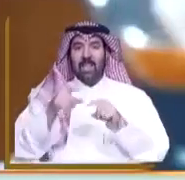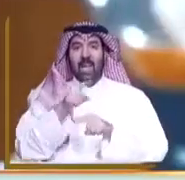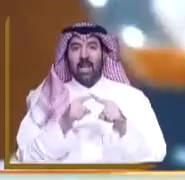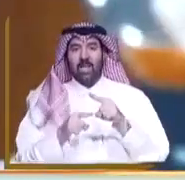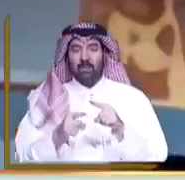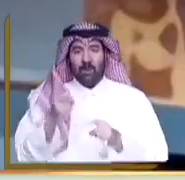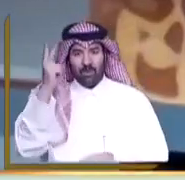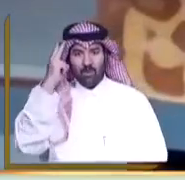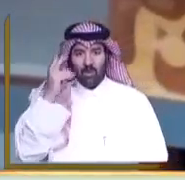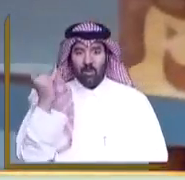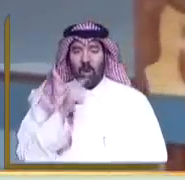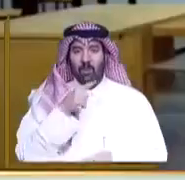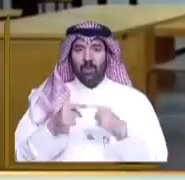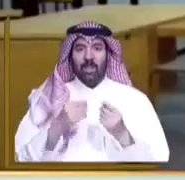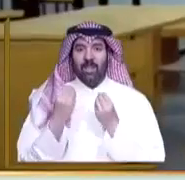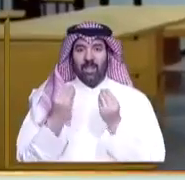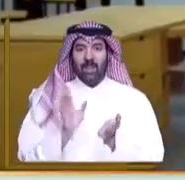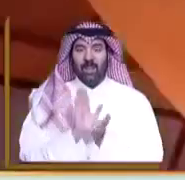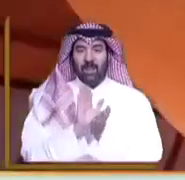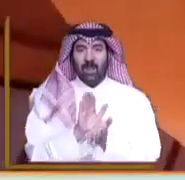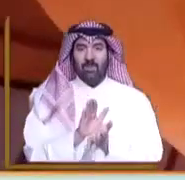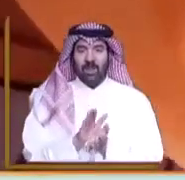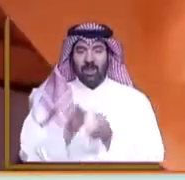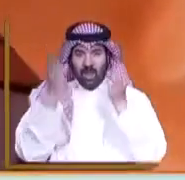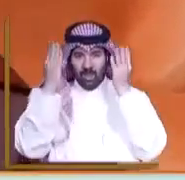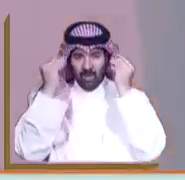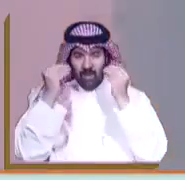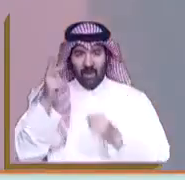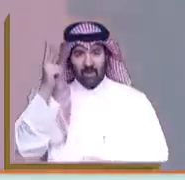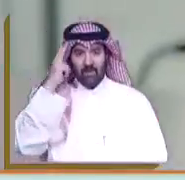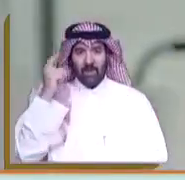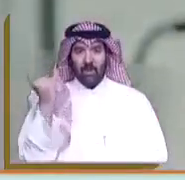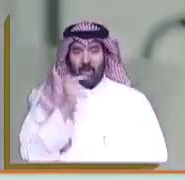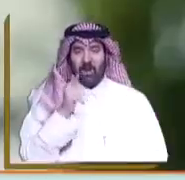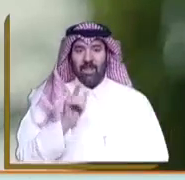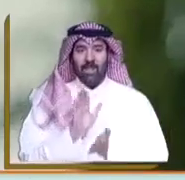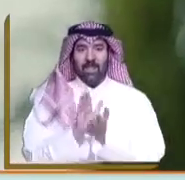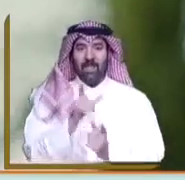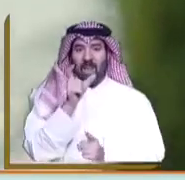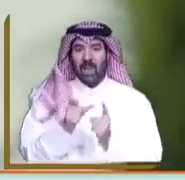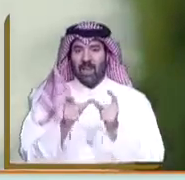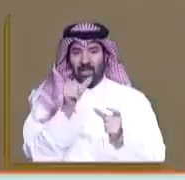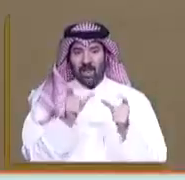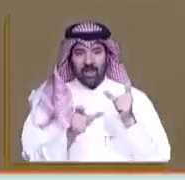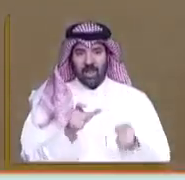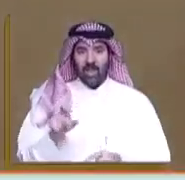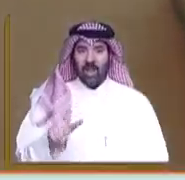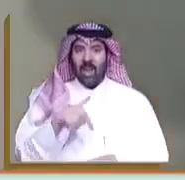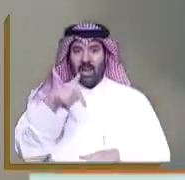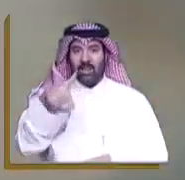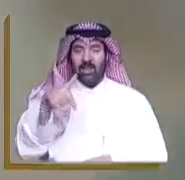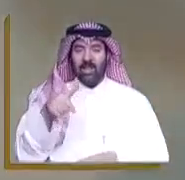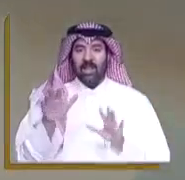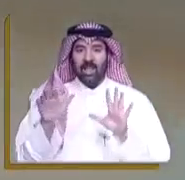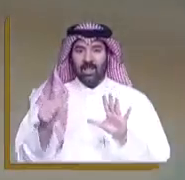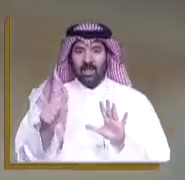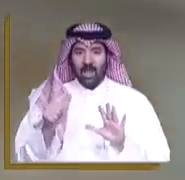وستكرم الوزارة خلال الحفل الفائزين بالجوائز الثقافية الوطنية ضمن مساراتها 16.